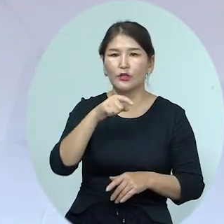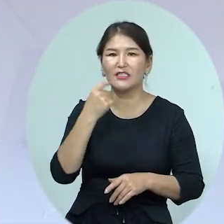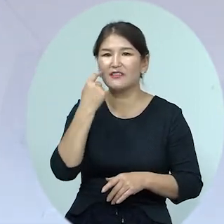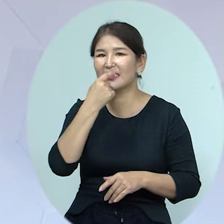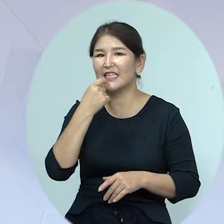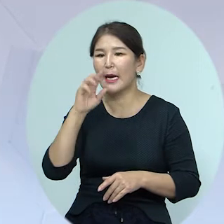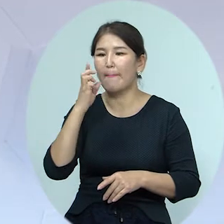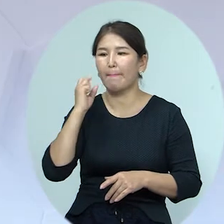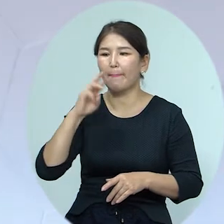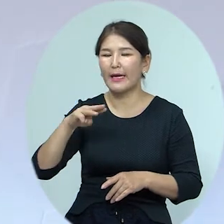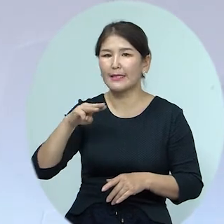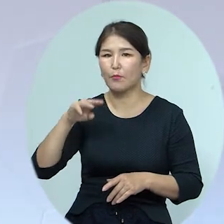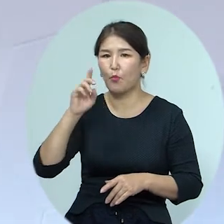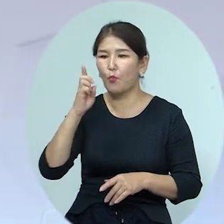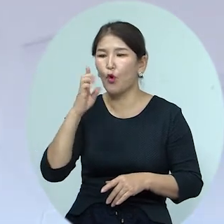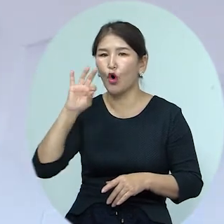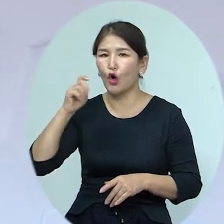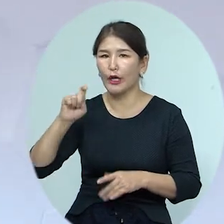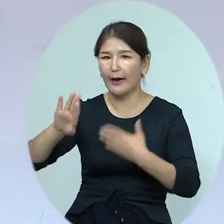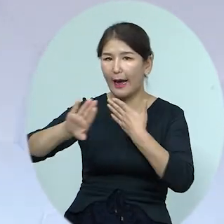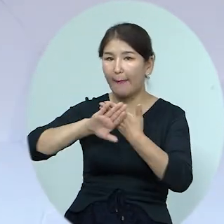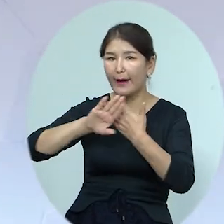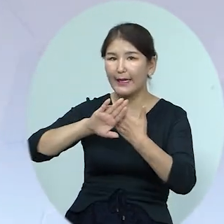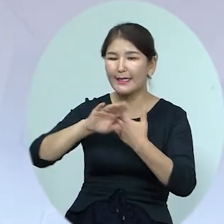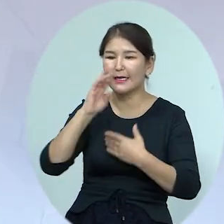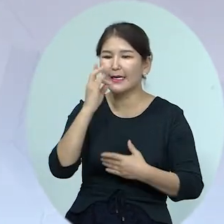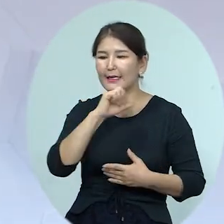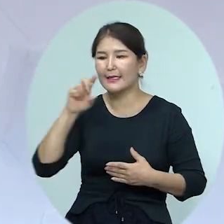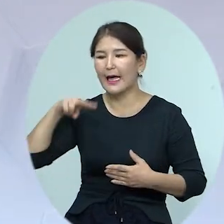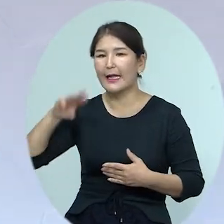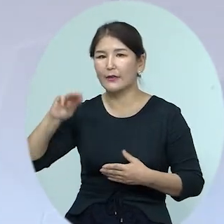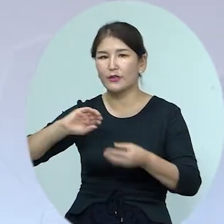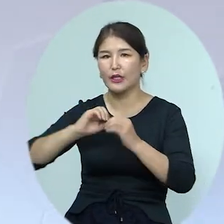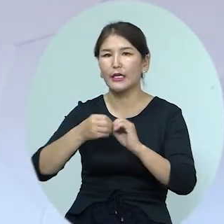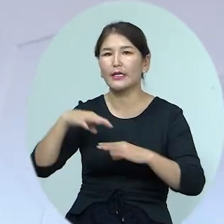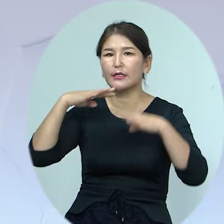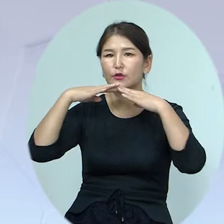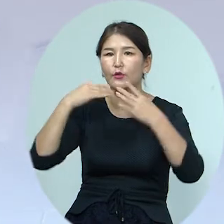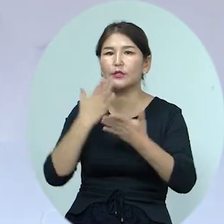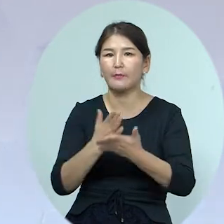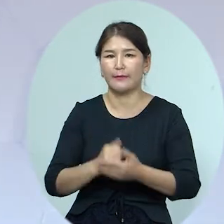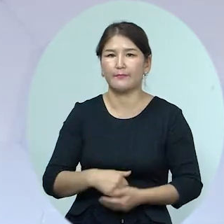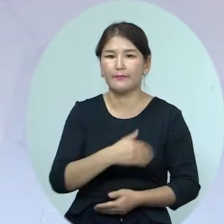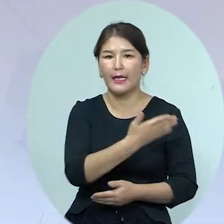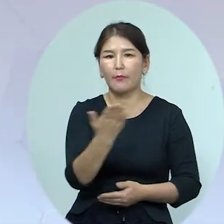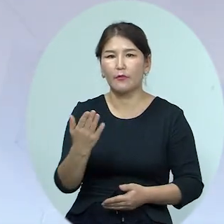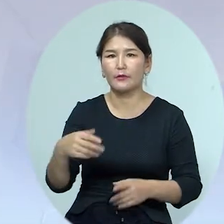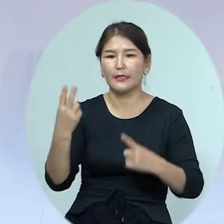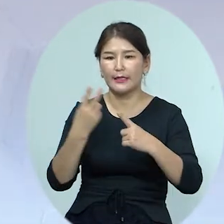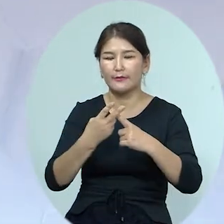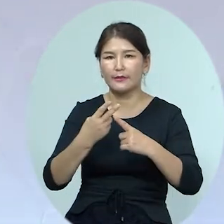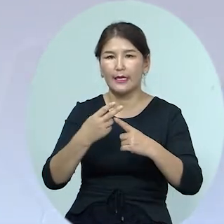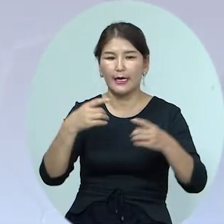бат бөх чанарыг сайжруулдаг фторын бэлтгэл, ховил хамгаалах наалтуудыг хийлгэхийг зөвлөж байна. Та бүхнийг